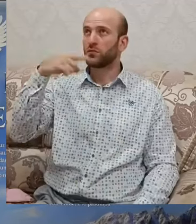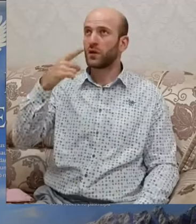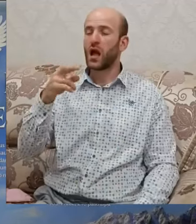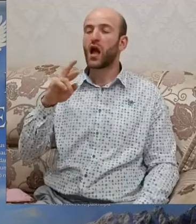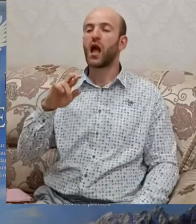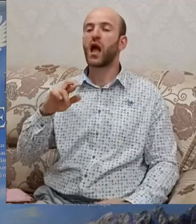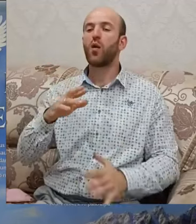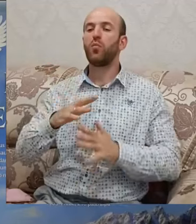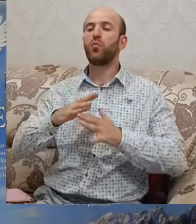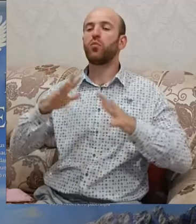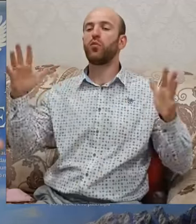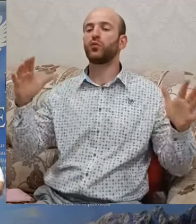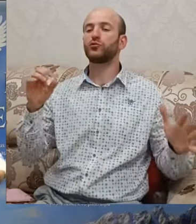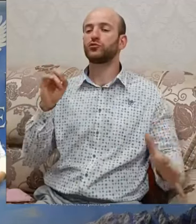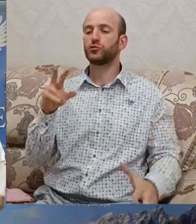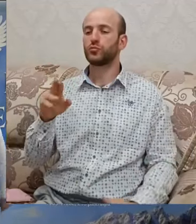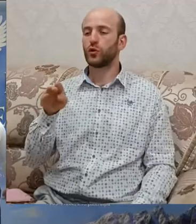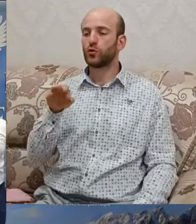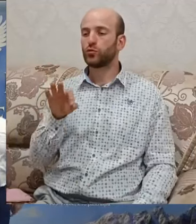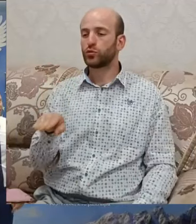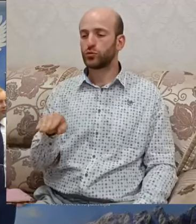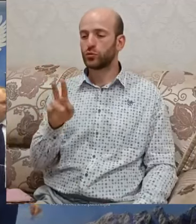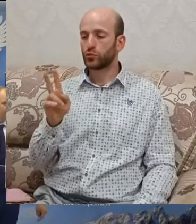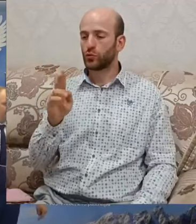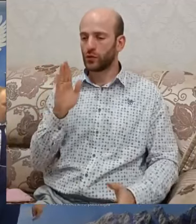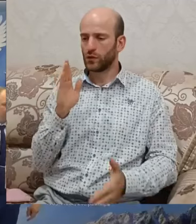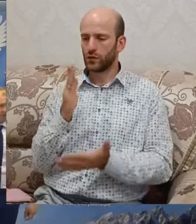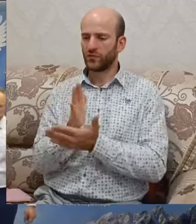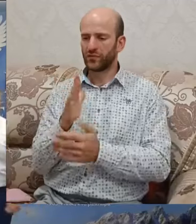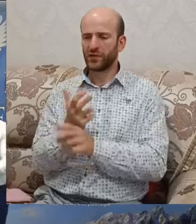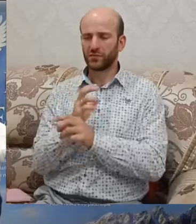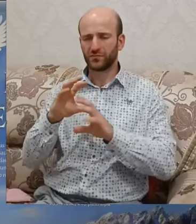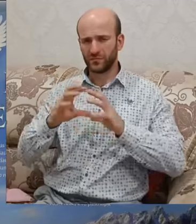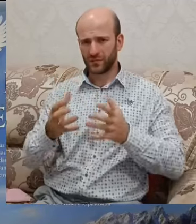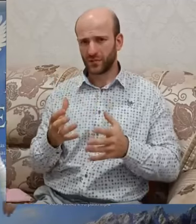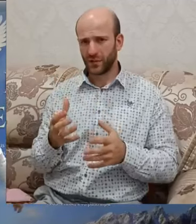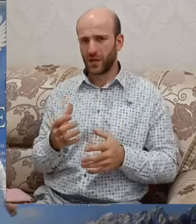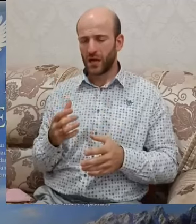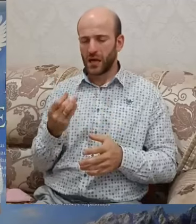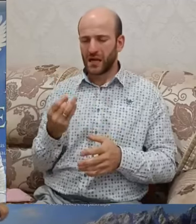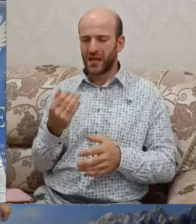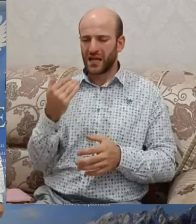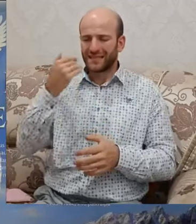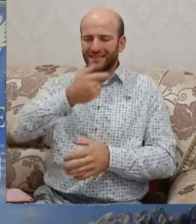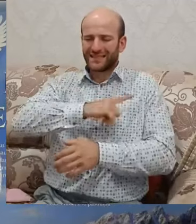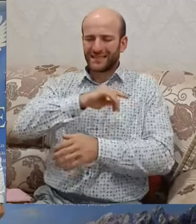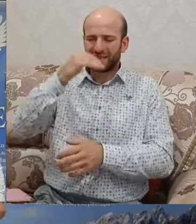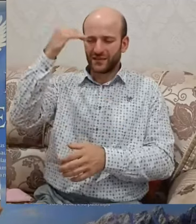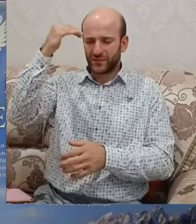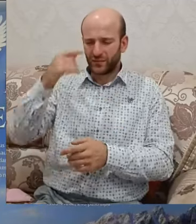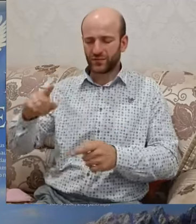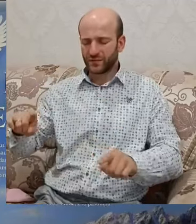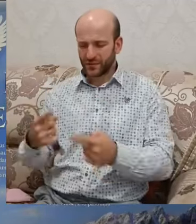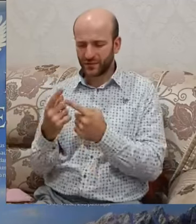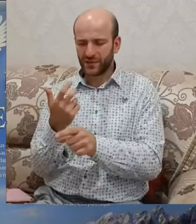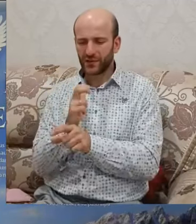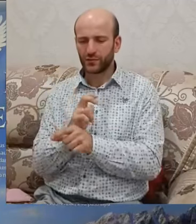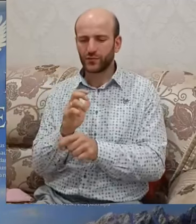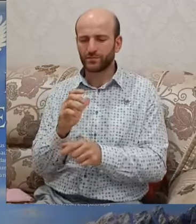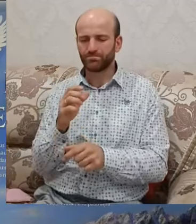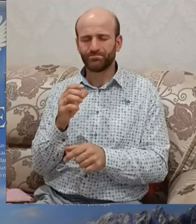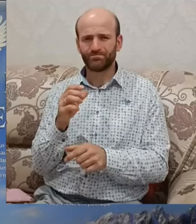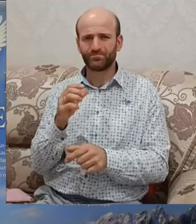бы глубокая Jo рана, prisikėlimo jėga. Сила его воскресения. Tai užgydo. Это и залечивает. Amen.